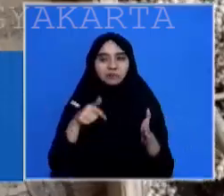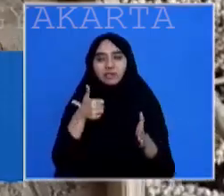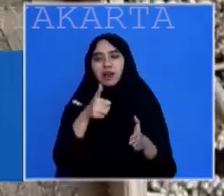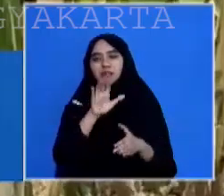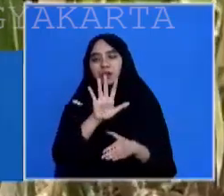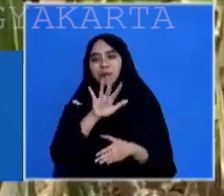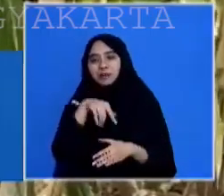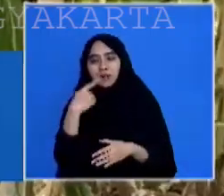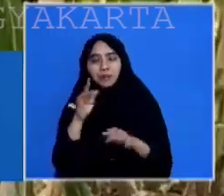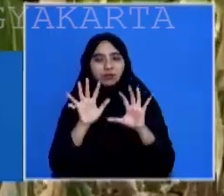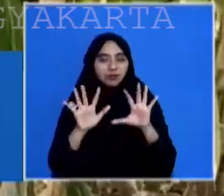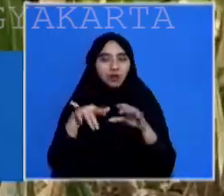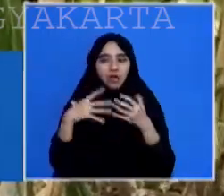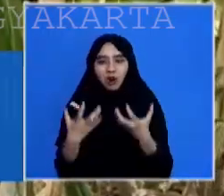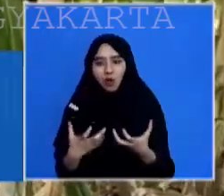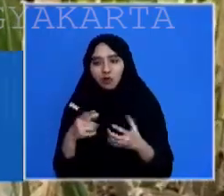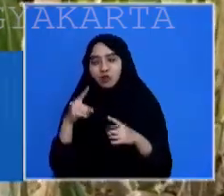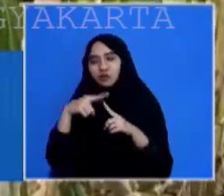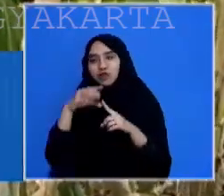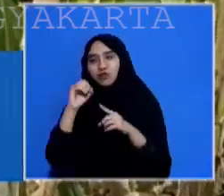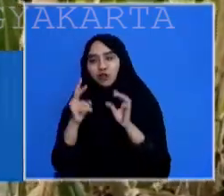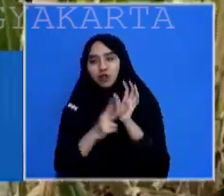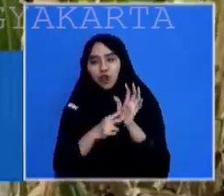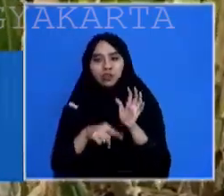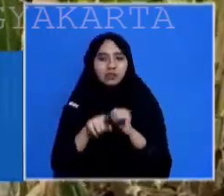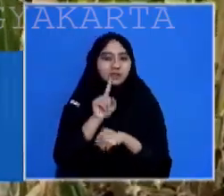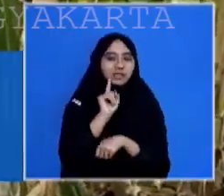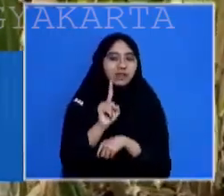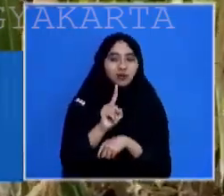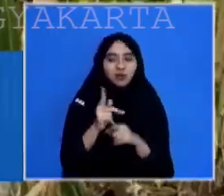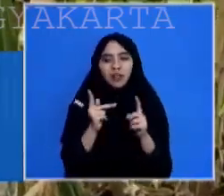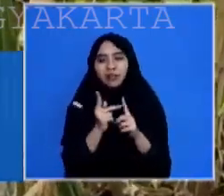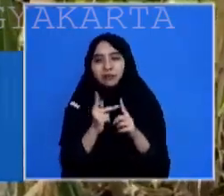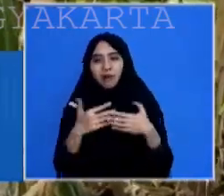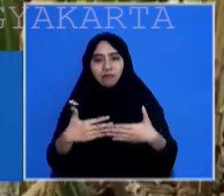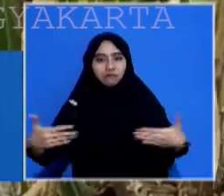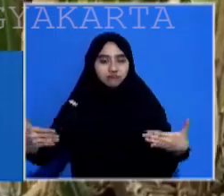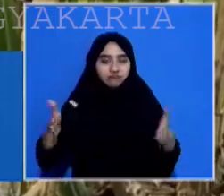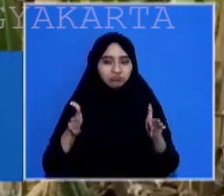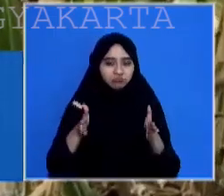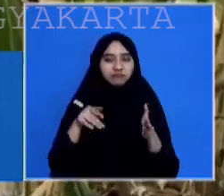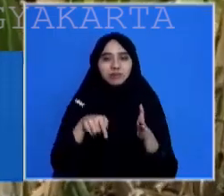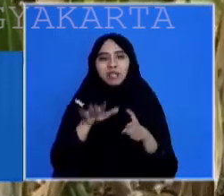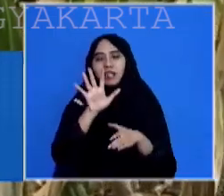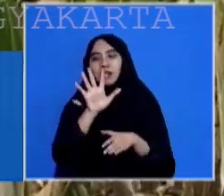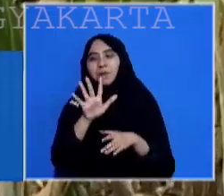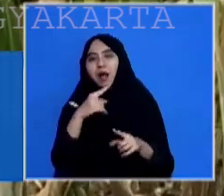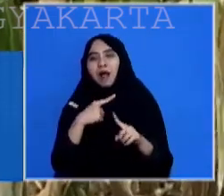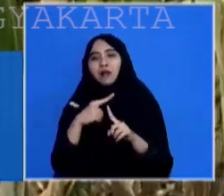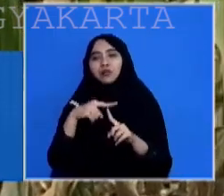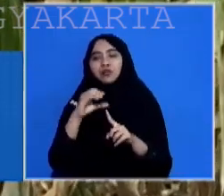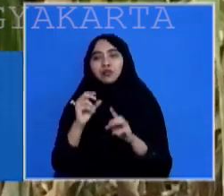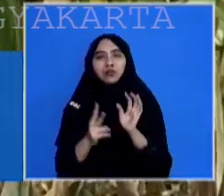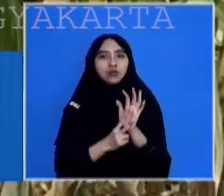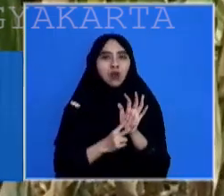ton. Kalau 1 hektar itu bisa mendapatkan sorghumnya aja itu 5 ton. Itu